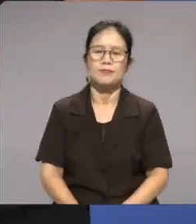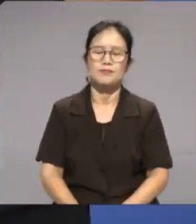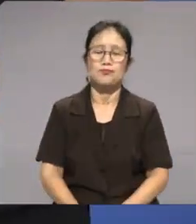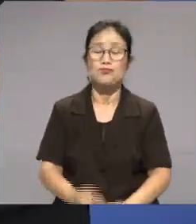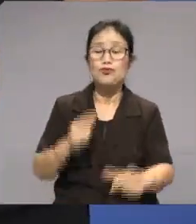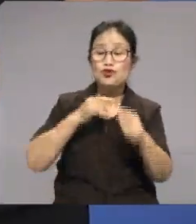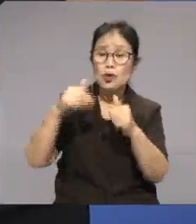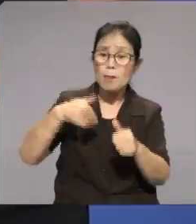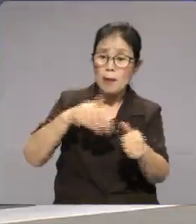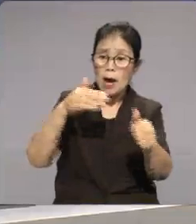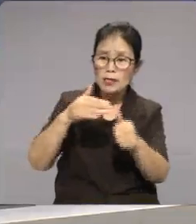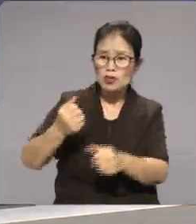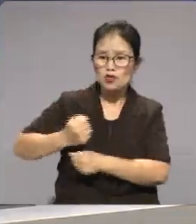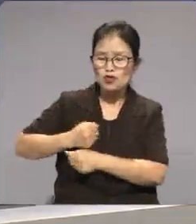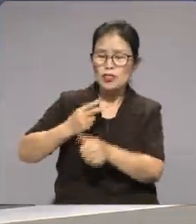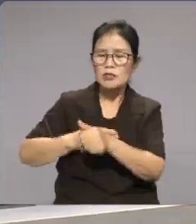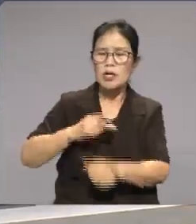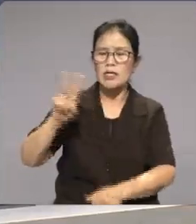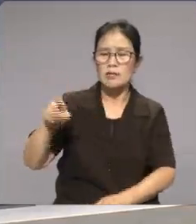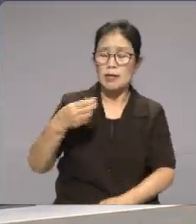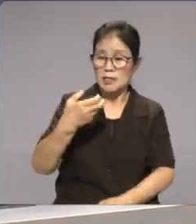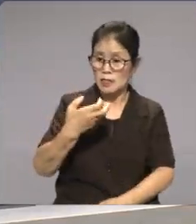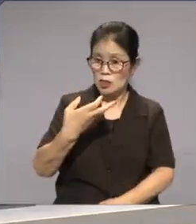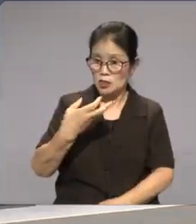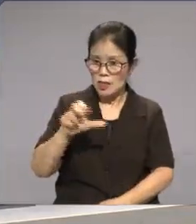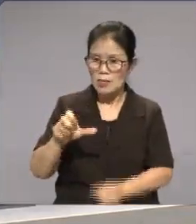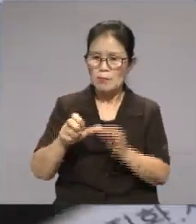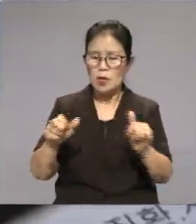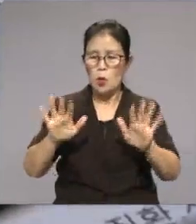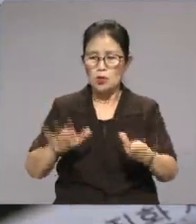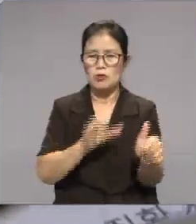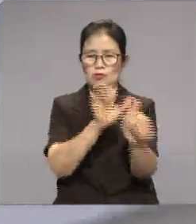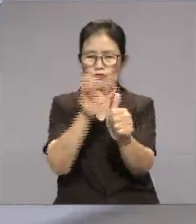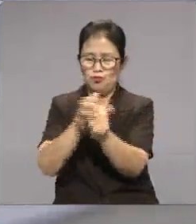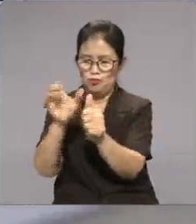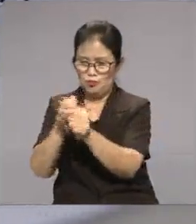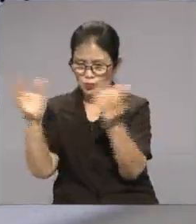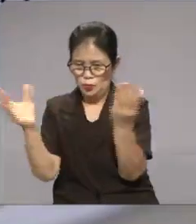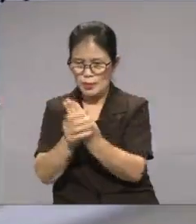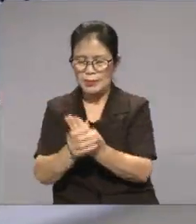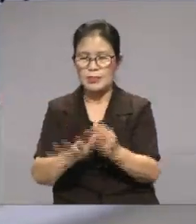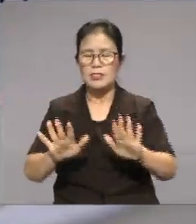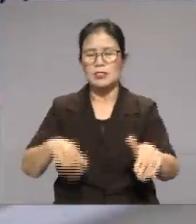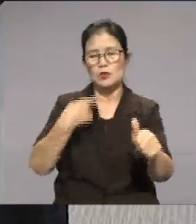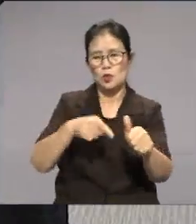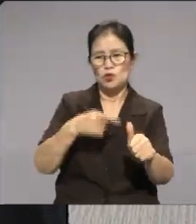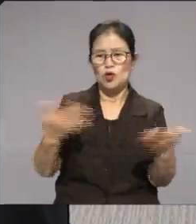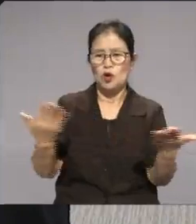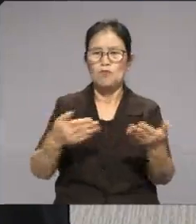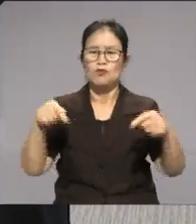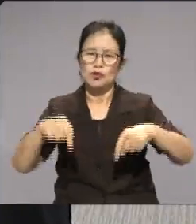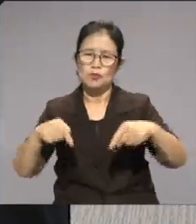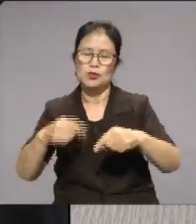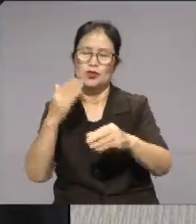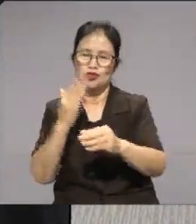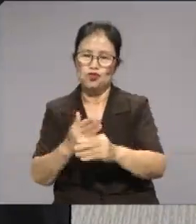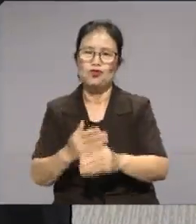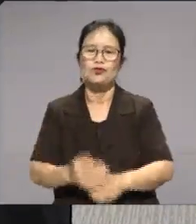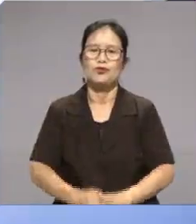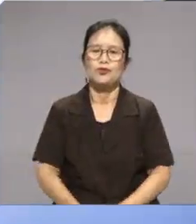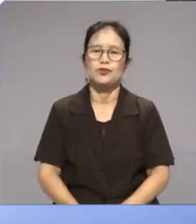추가 파견하기로 한 군간 25명은 오늘 배치가 완료됐고 현재 교육과 업무협의가 진행중